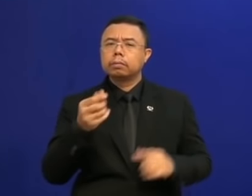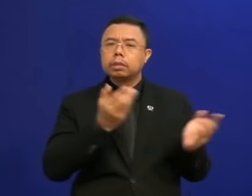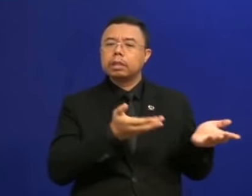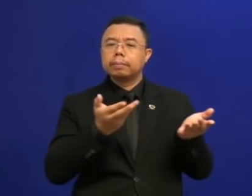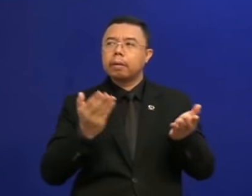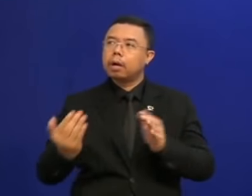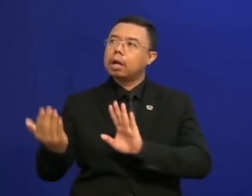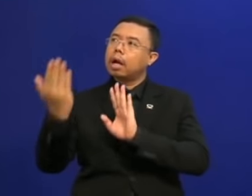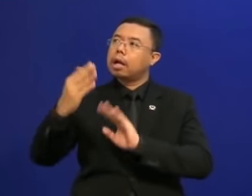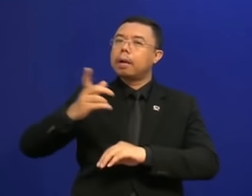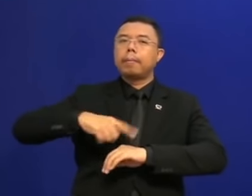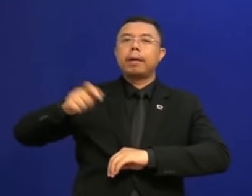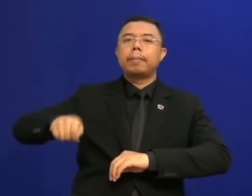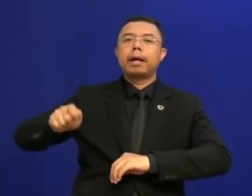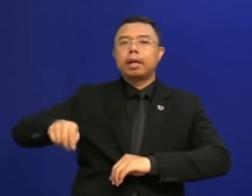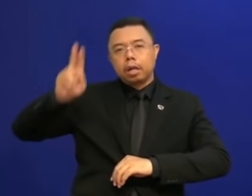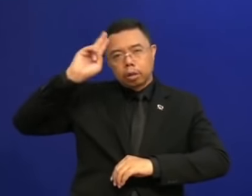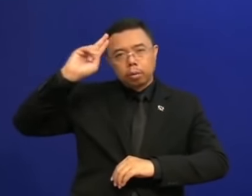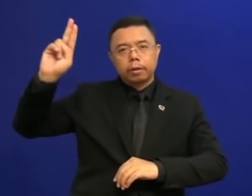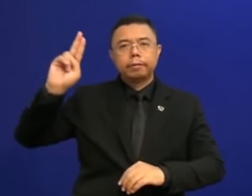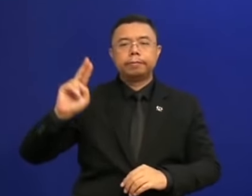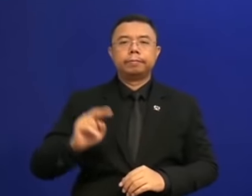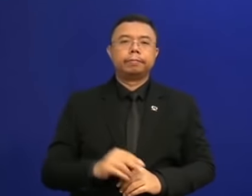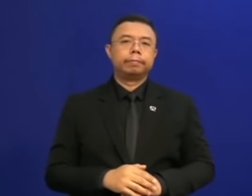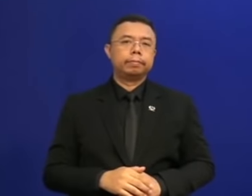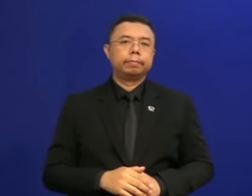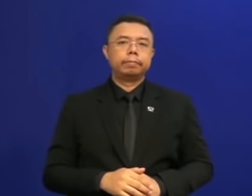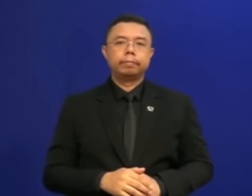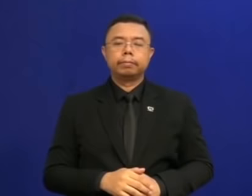dibawa ke hadapan pengadilan Tuhan.